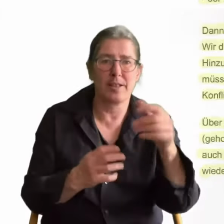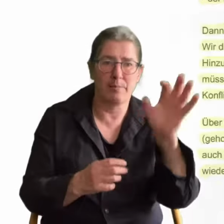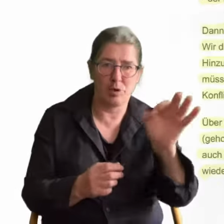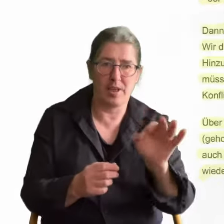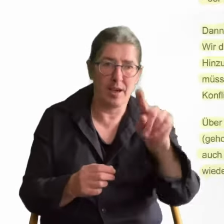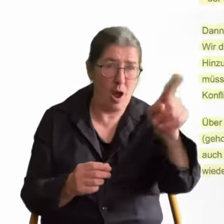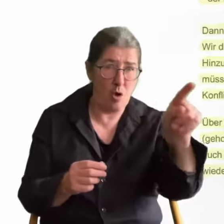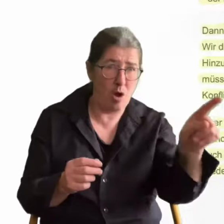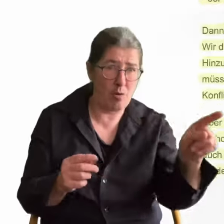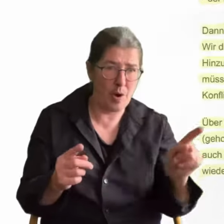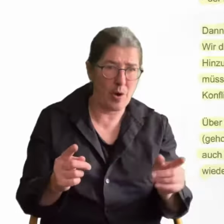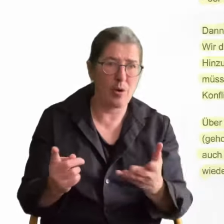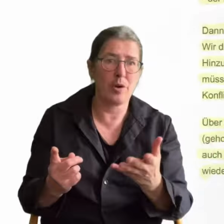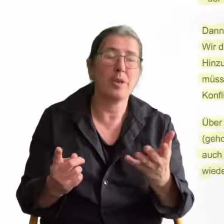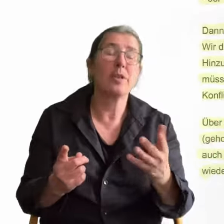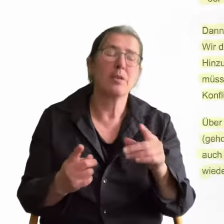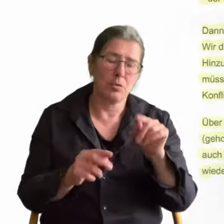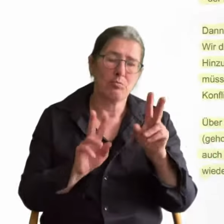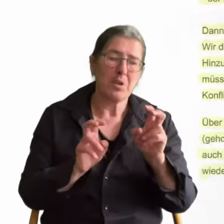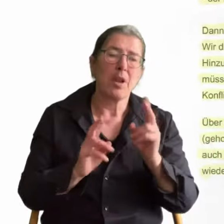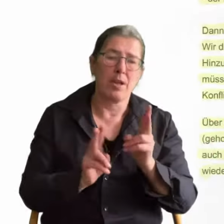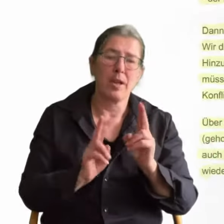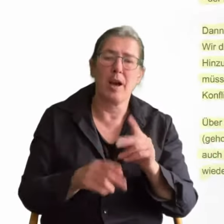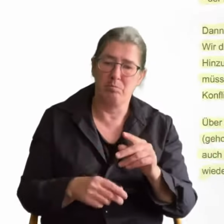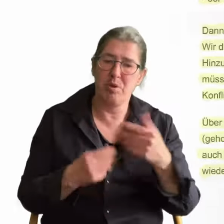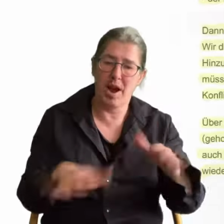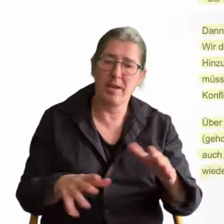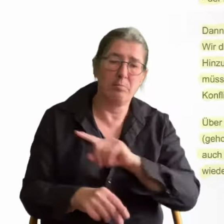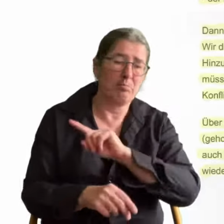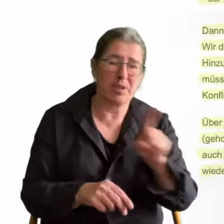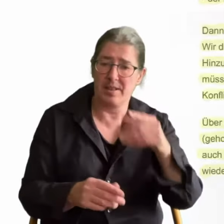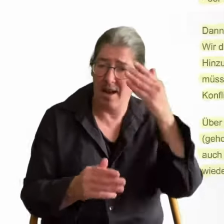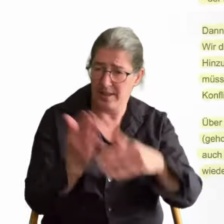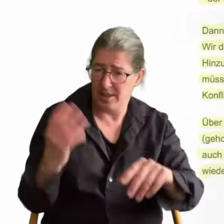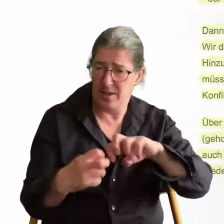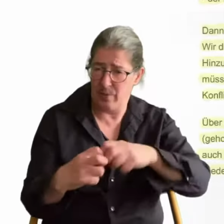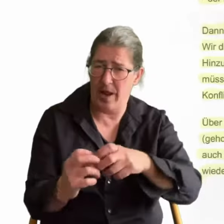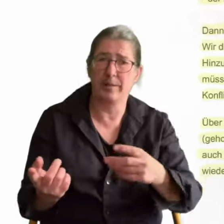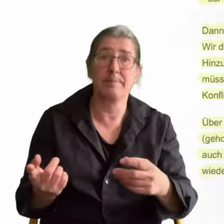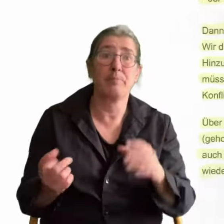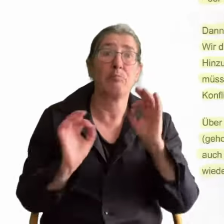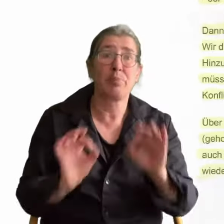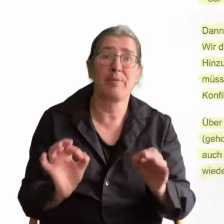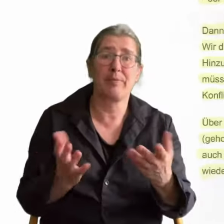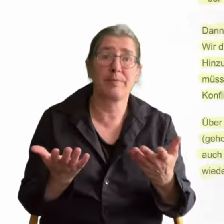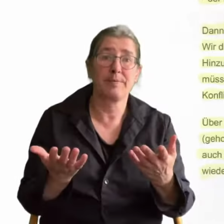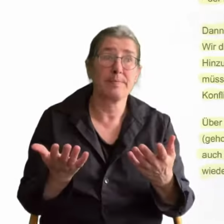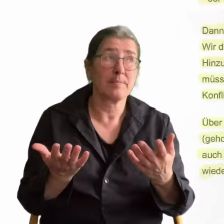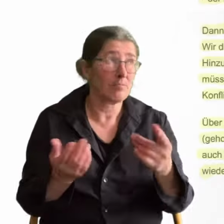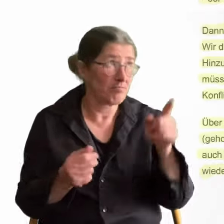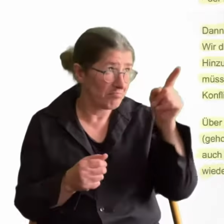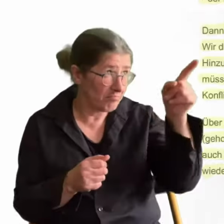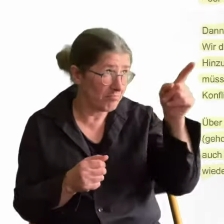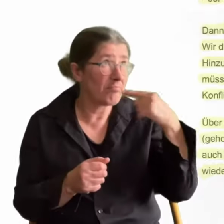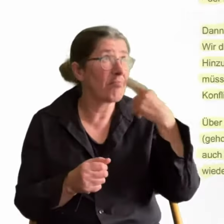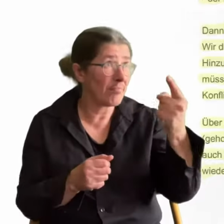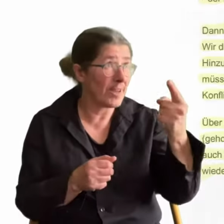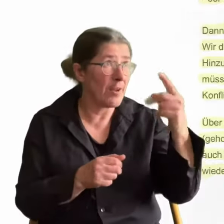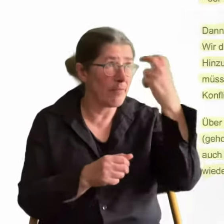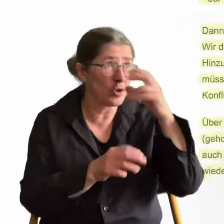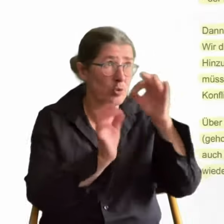versuchspersonen also der so genannten lehrer waren bereit bis zum äußersten zu gehen wenn sie dem versuchsleiter als